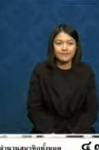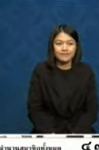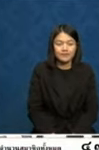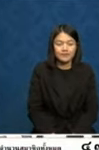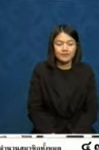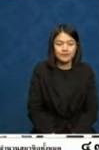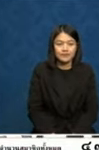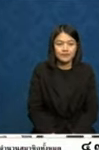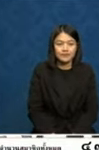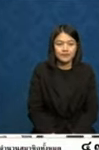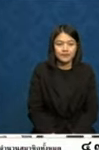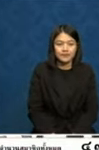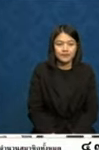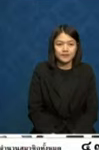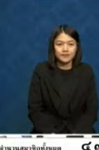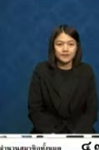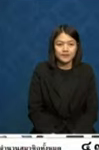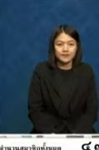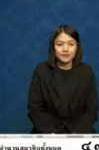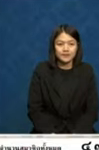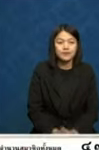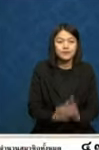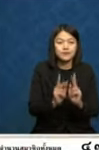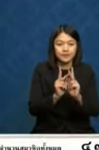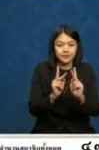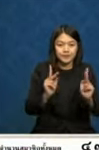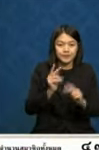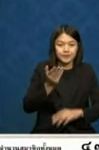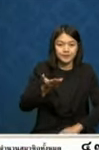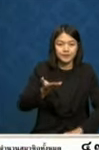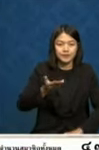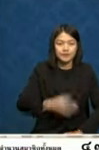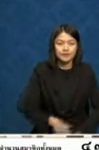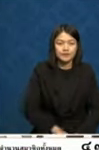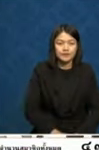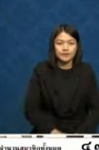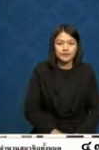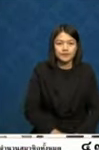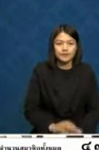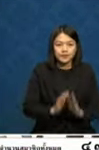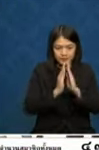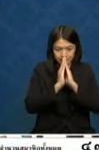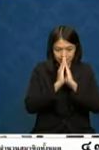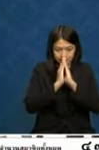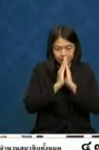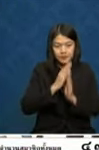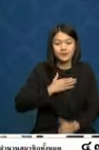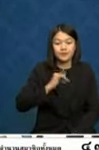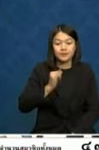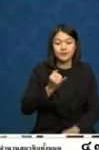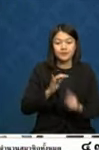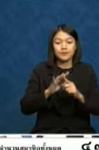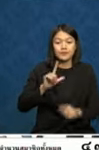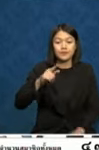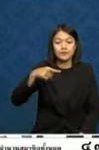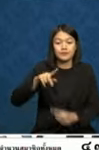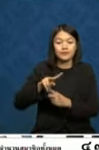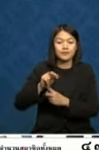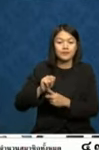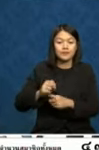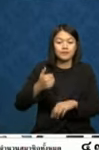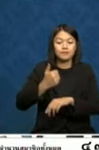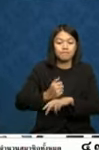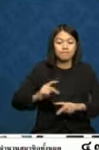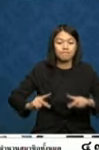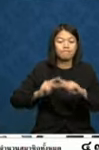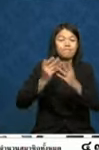เชิญท่านประธานกรรมการครับเชิญครับ ท่านประธานที่เคารพครับกับผมจุลพันธ์อมรวิวัฒน์รัฐมนตรีช่วยว่าการกระทรวง